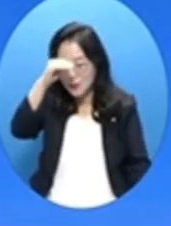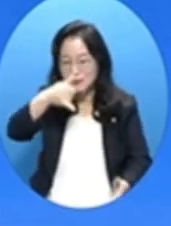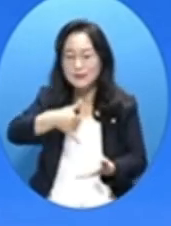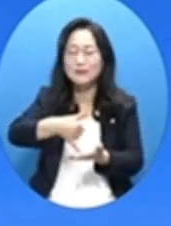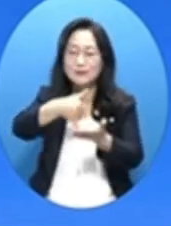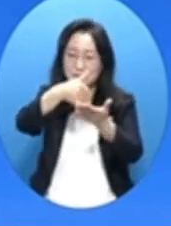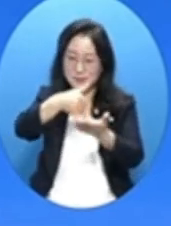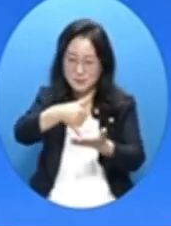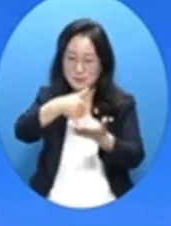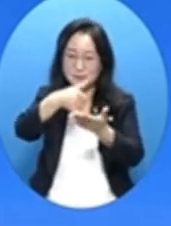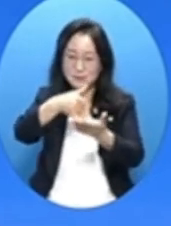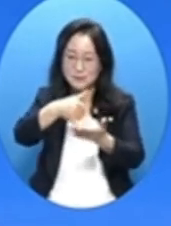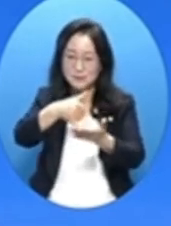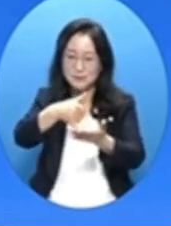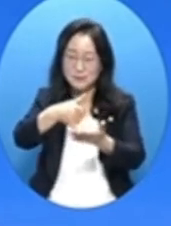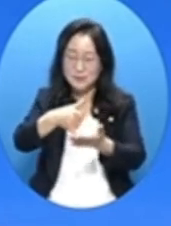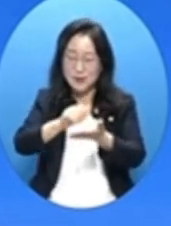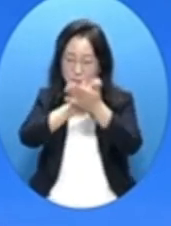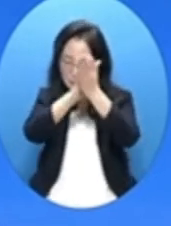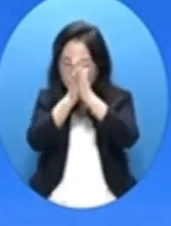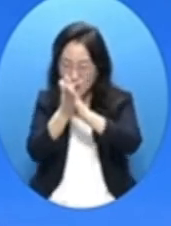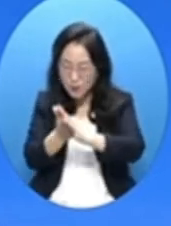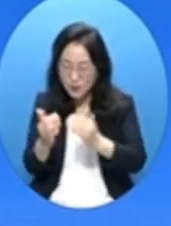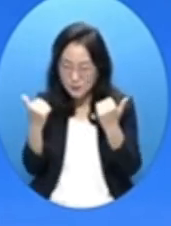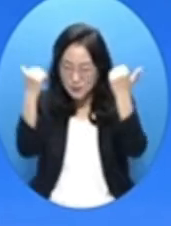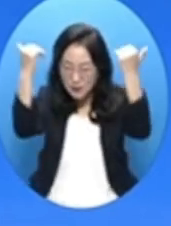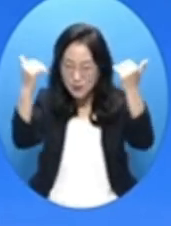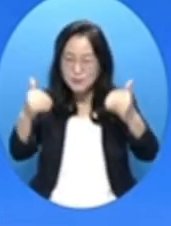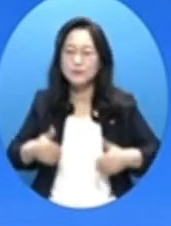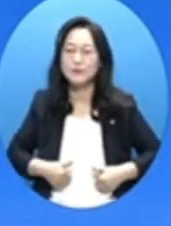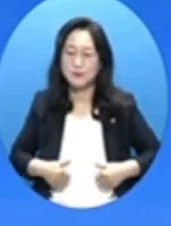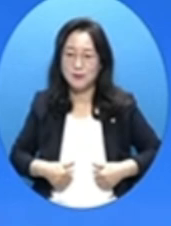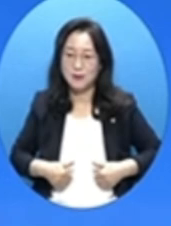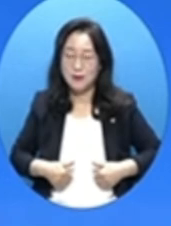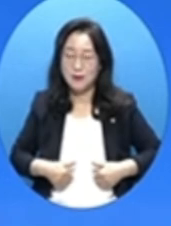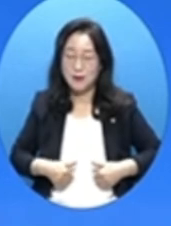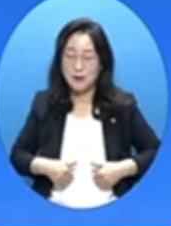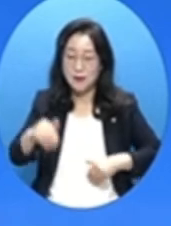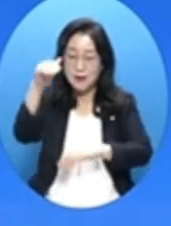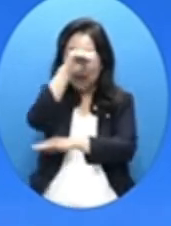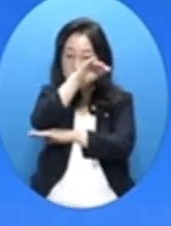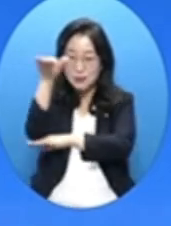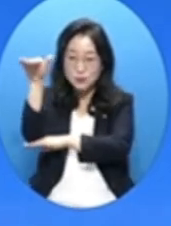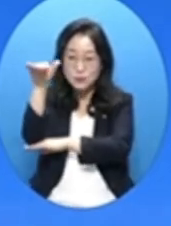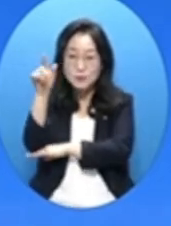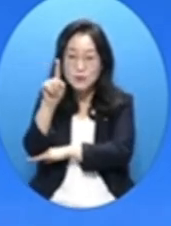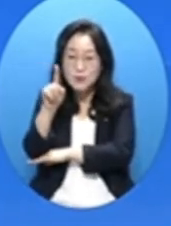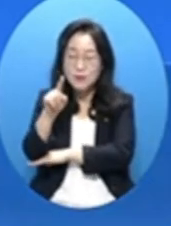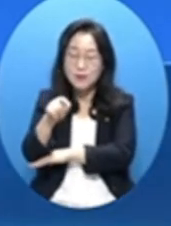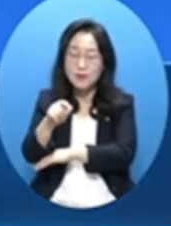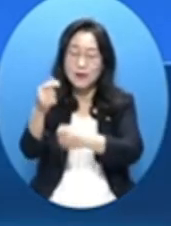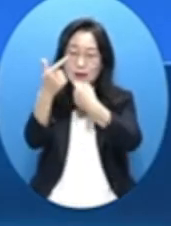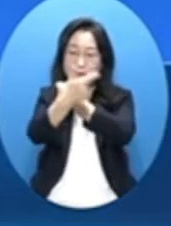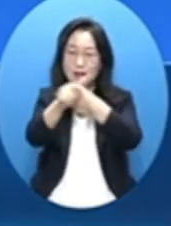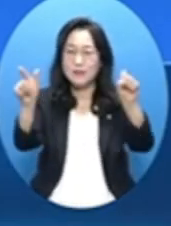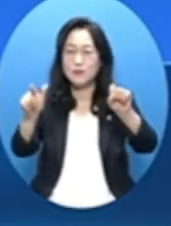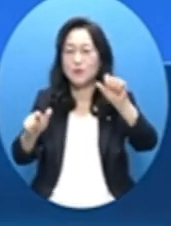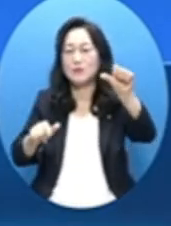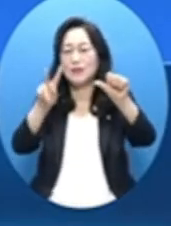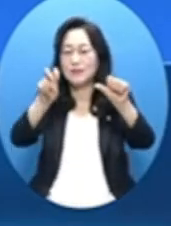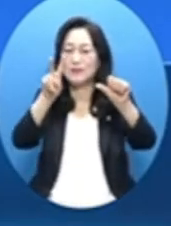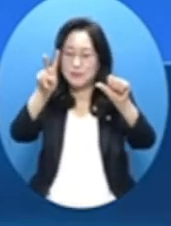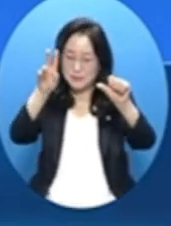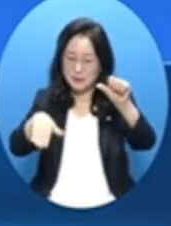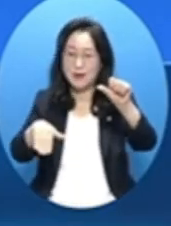인격적인 변화와 성숙이 다가와야 되는 것입니다. 그 기준이 갈라디아서 5장 22절